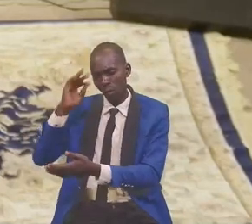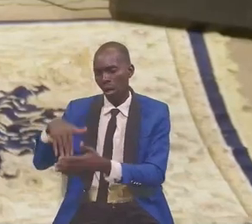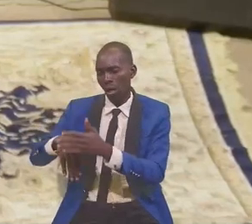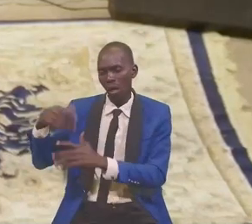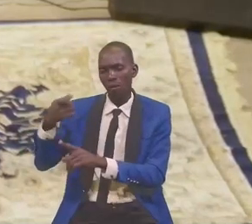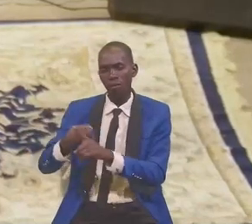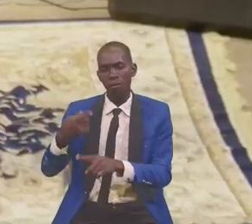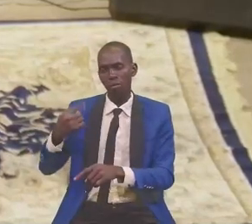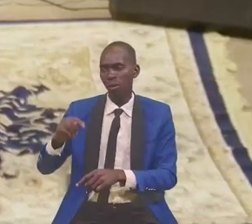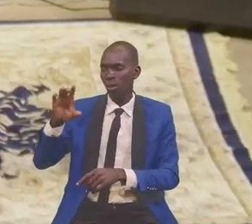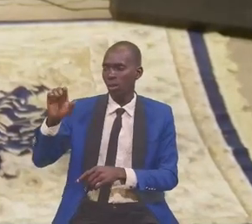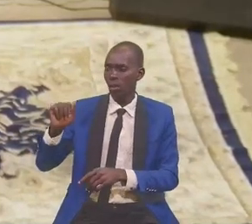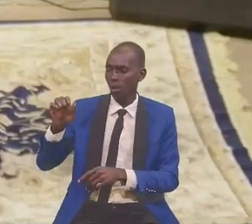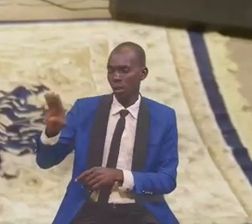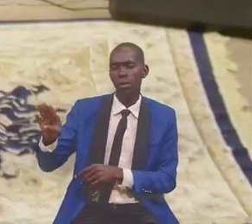dans l'église.